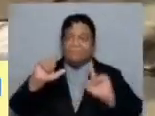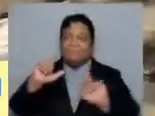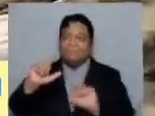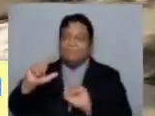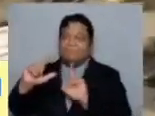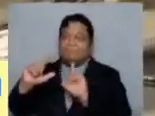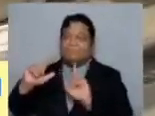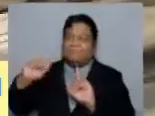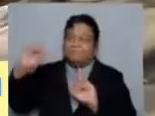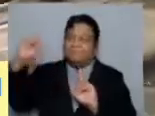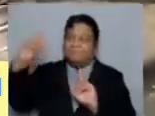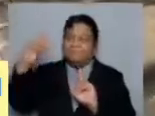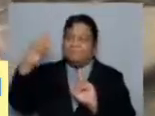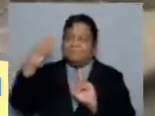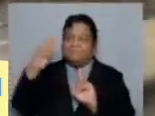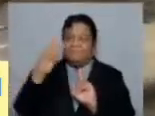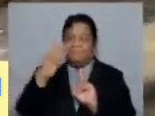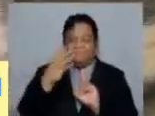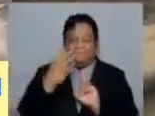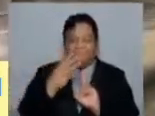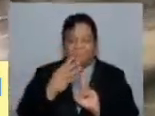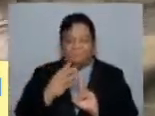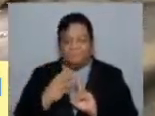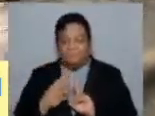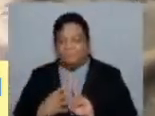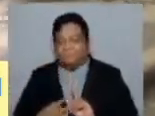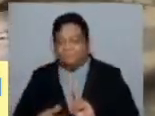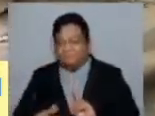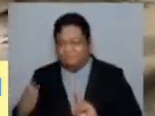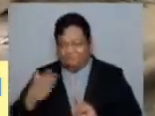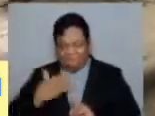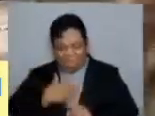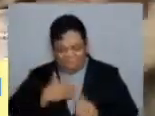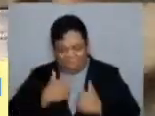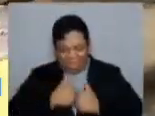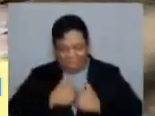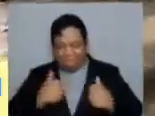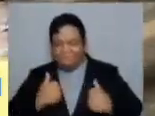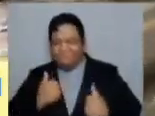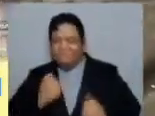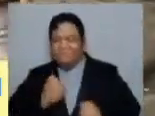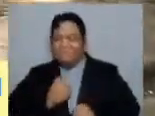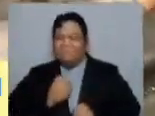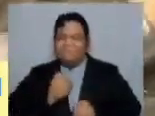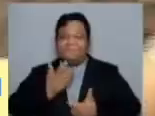buwan, pakinggan mo ang aking